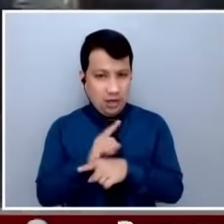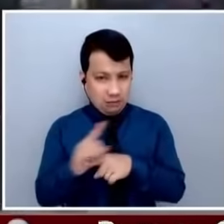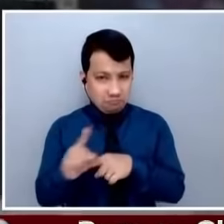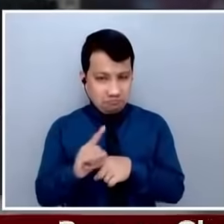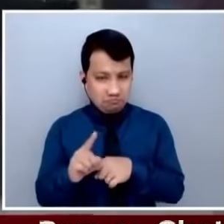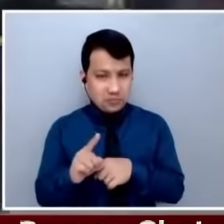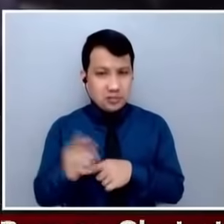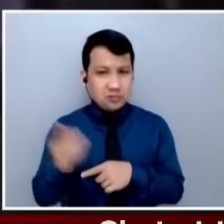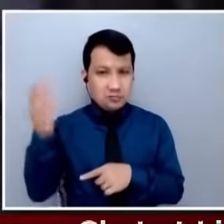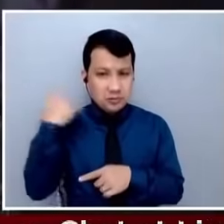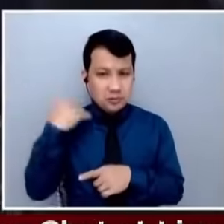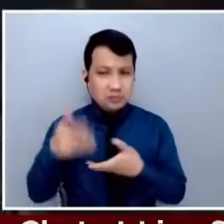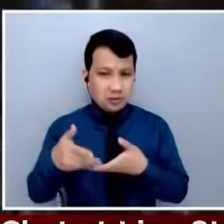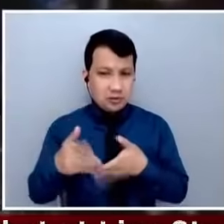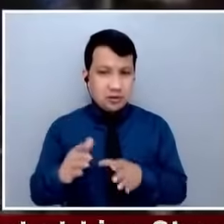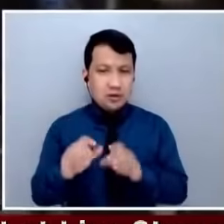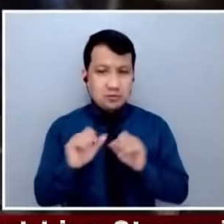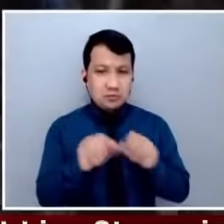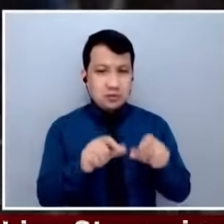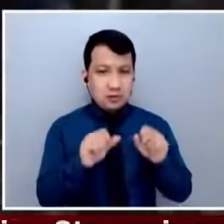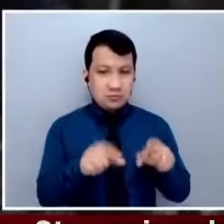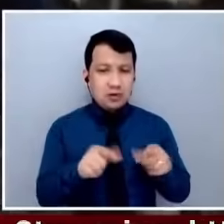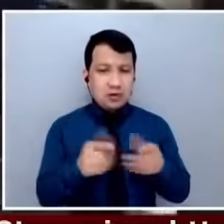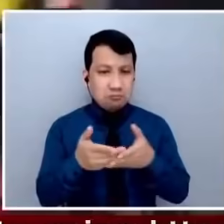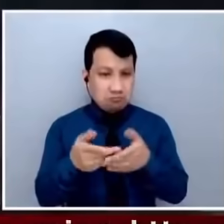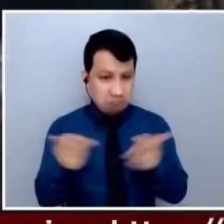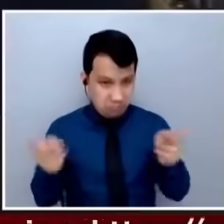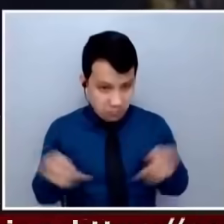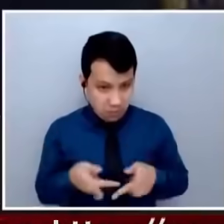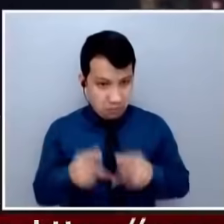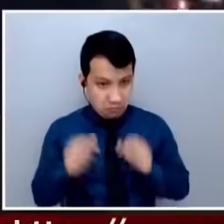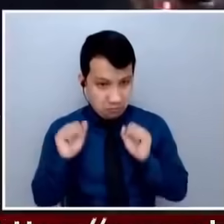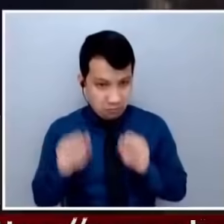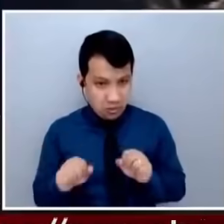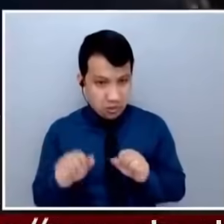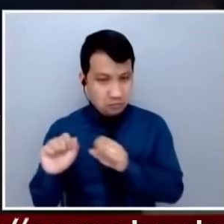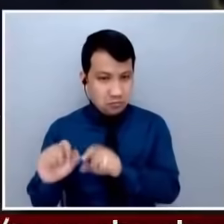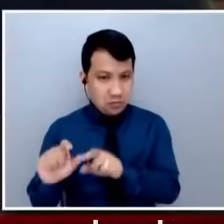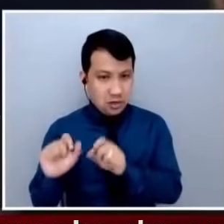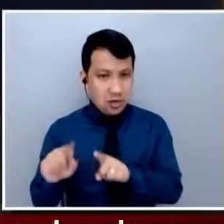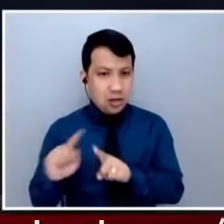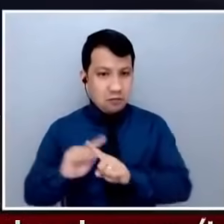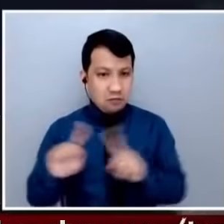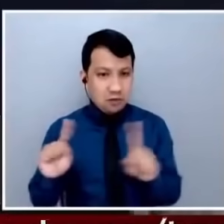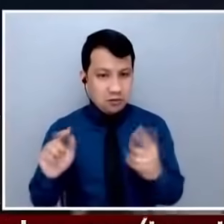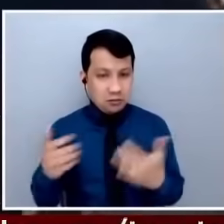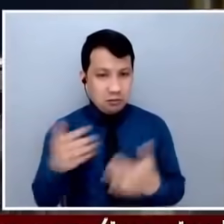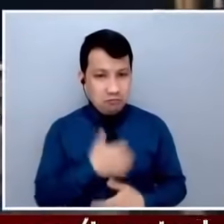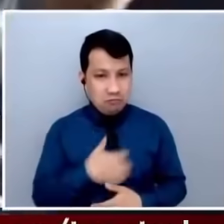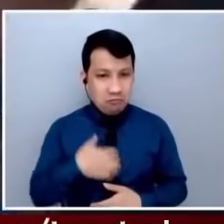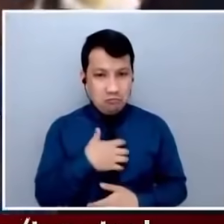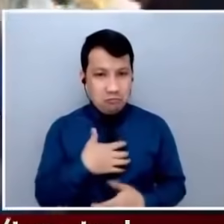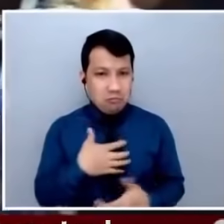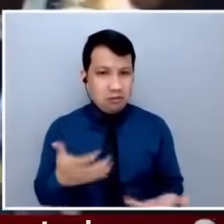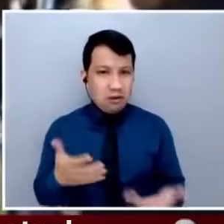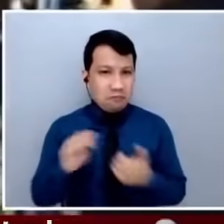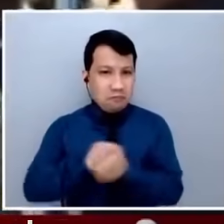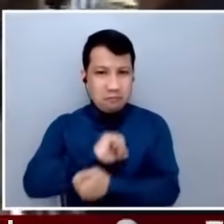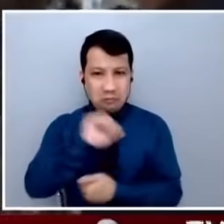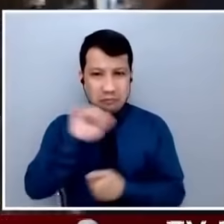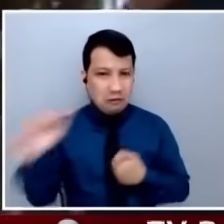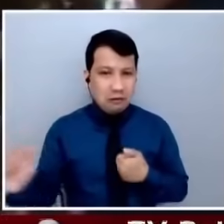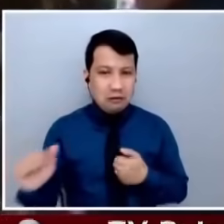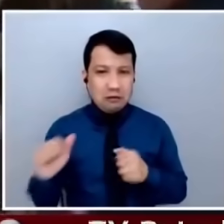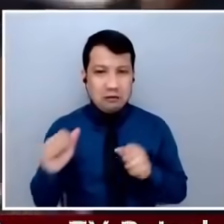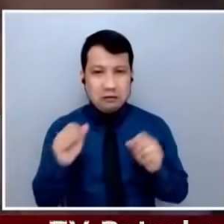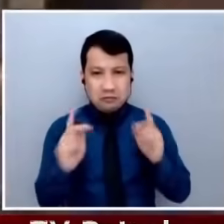Dati binibigyan ang mga vendors ng lugar kung saan pwede silang magtinda. Pero reklamo ng mga ito, malayo sa mga